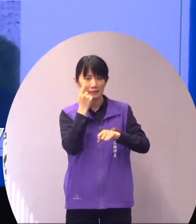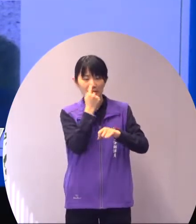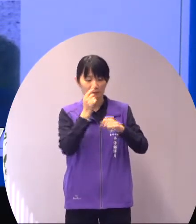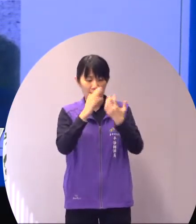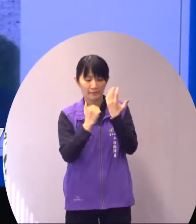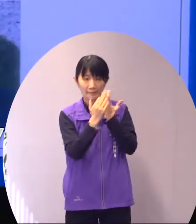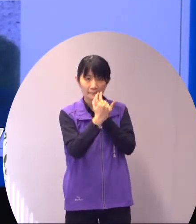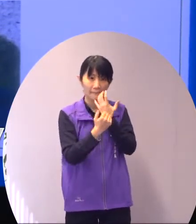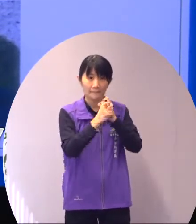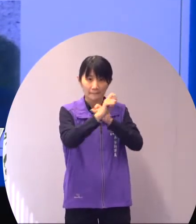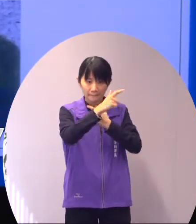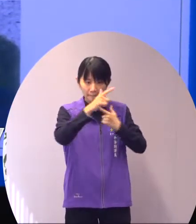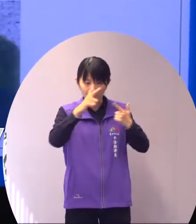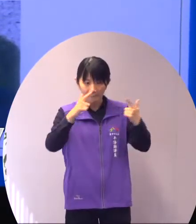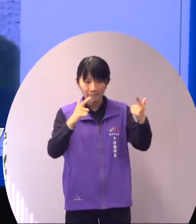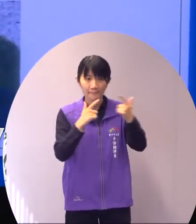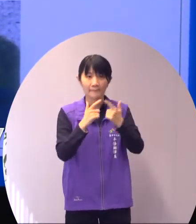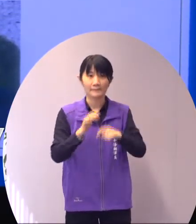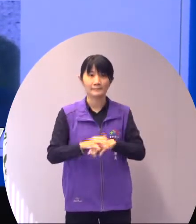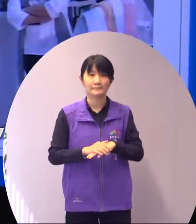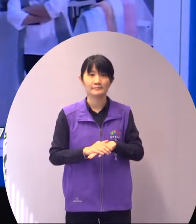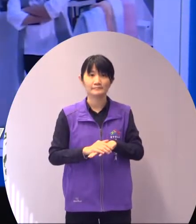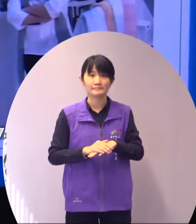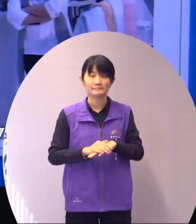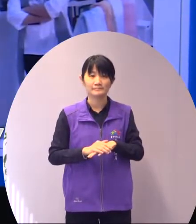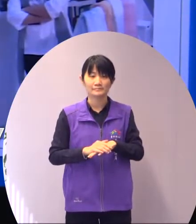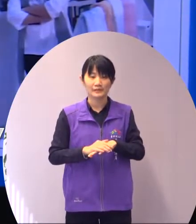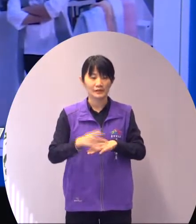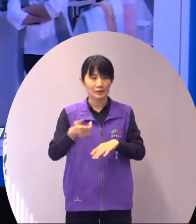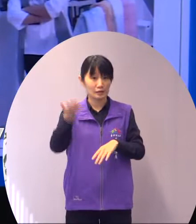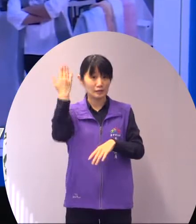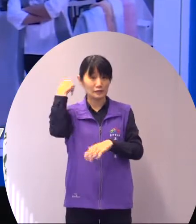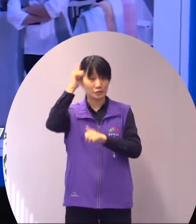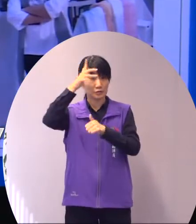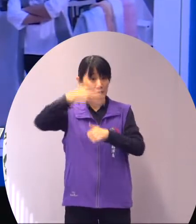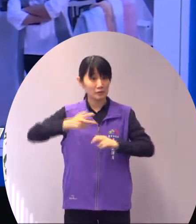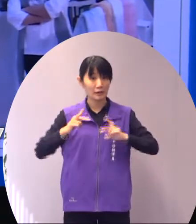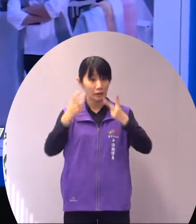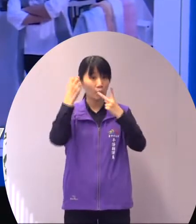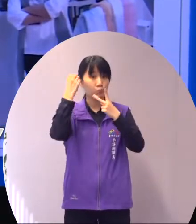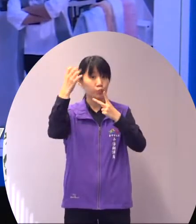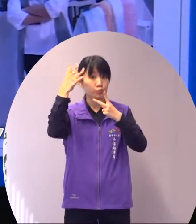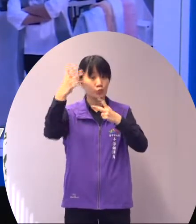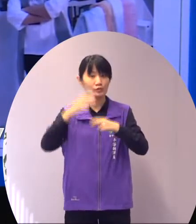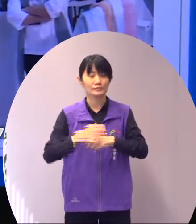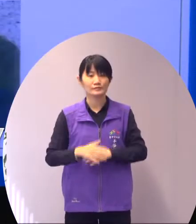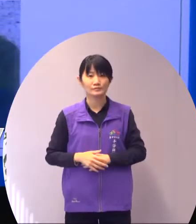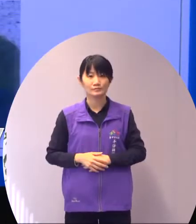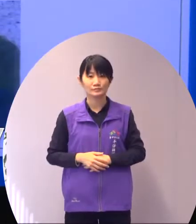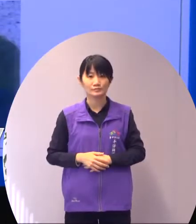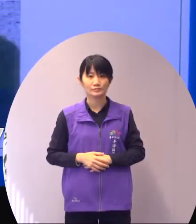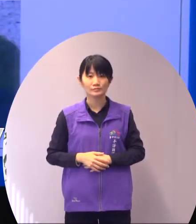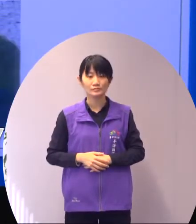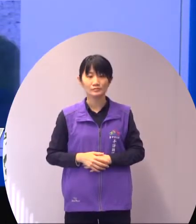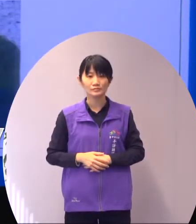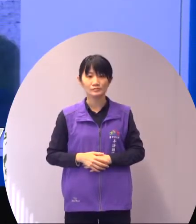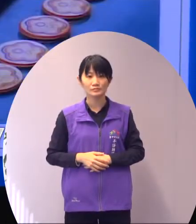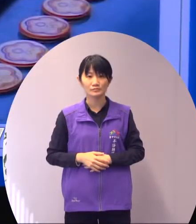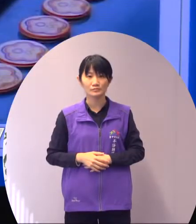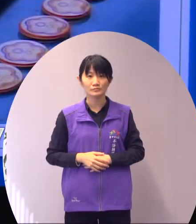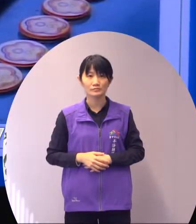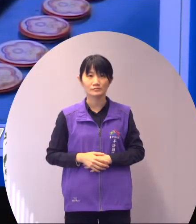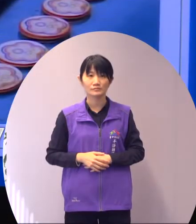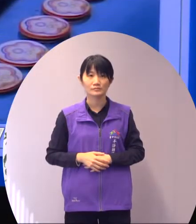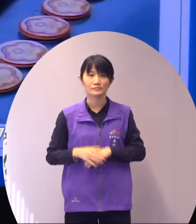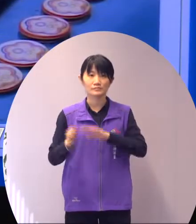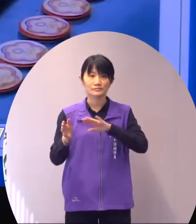化，甚至让漆与布有染，颠覆传统漆工艺的想象。另外，已故艺